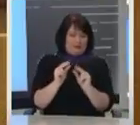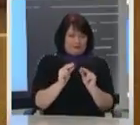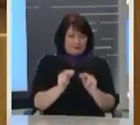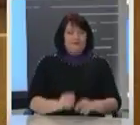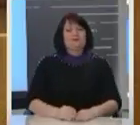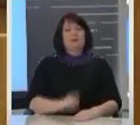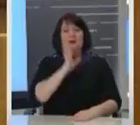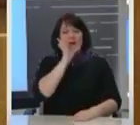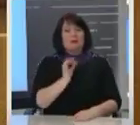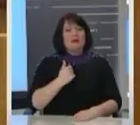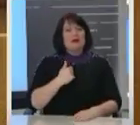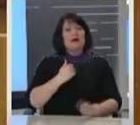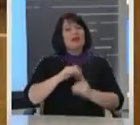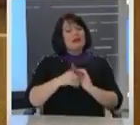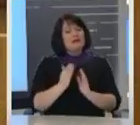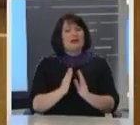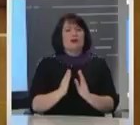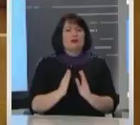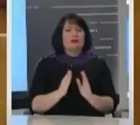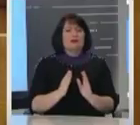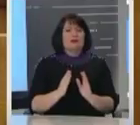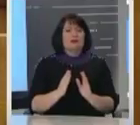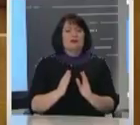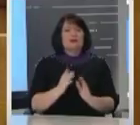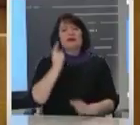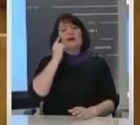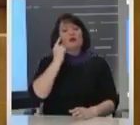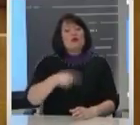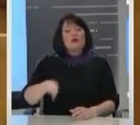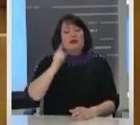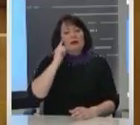Και πραγματικά θα έχει ενδιαφέρον να καταλάβουμε